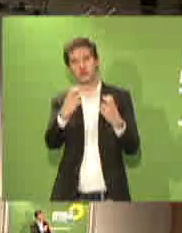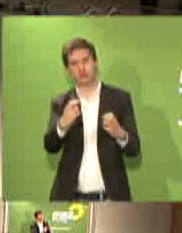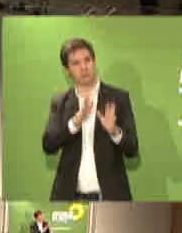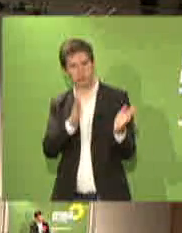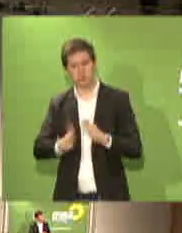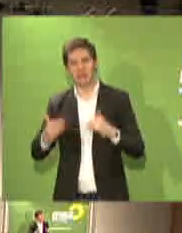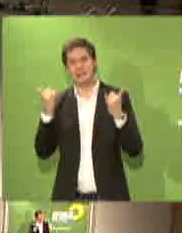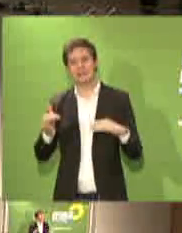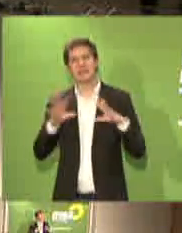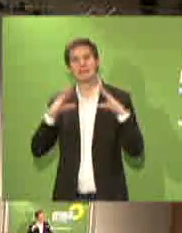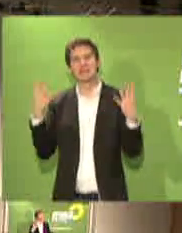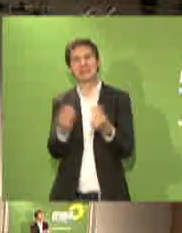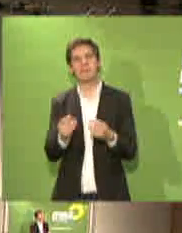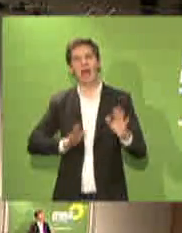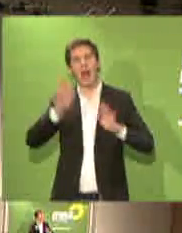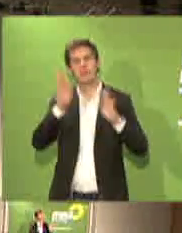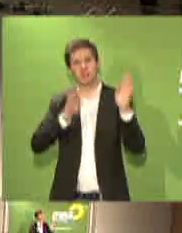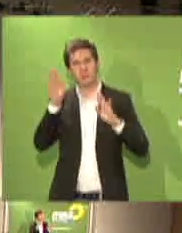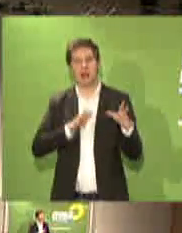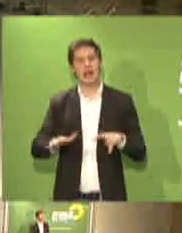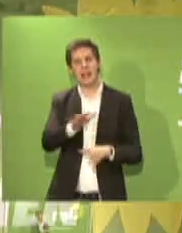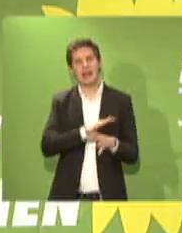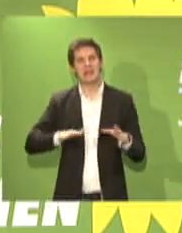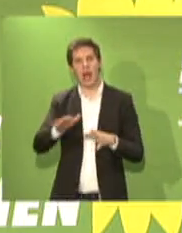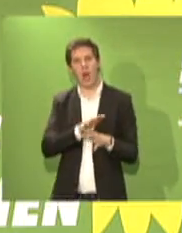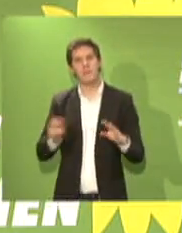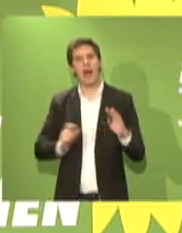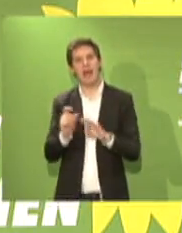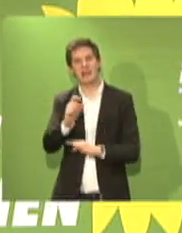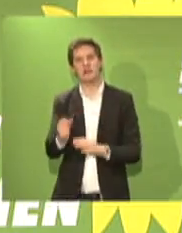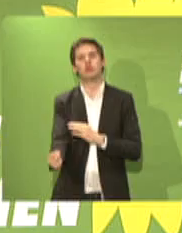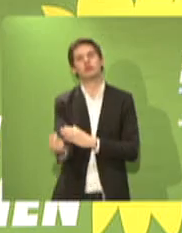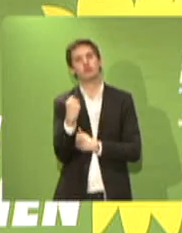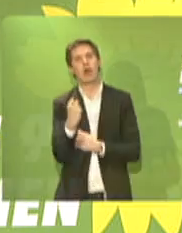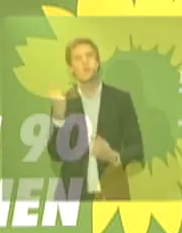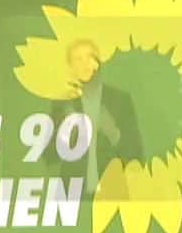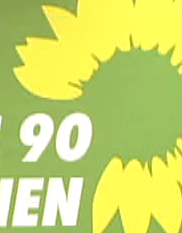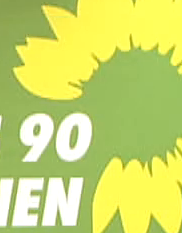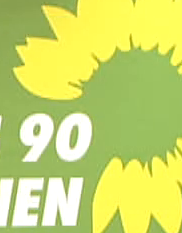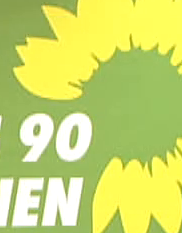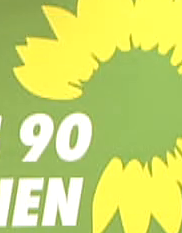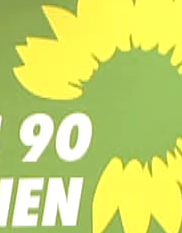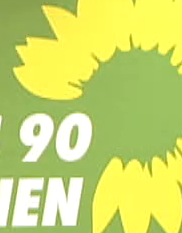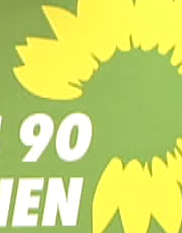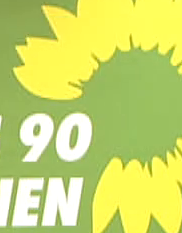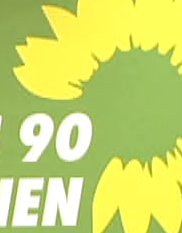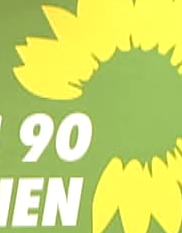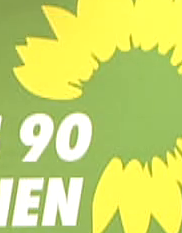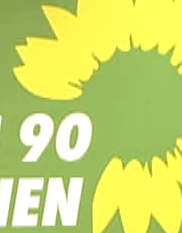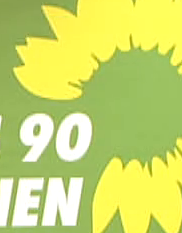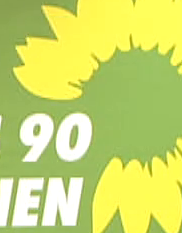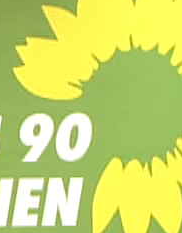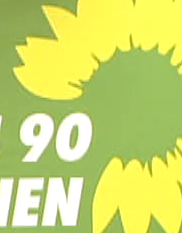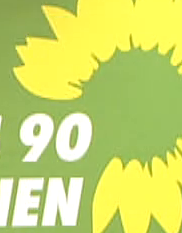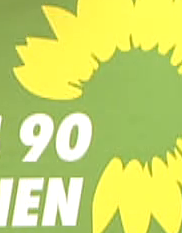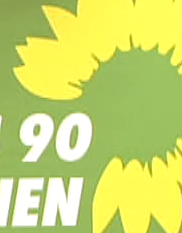zur Gesamtabstimmung über den Antrag ländliche Räume in NRW, starke grüne Impulsregion. Wer für den Antrag ist, den bitte ich